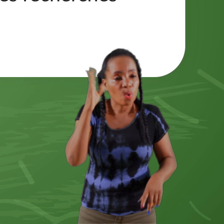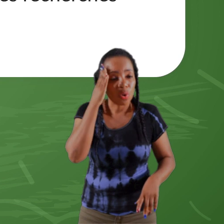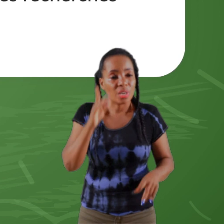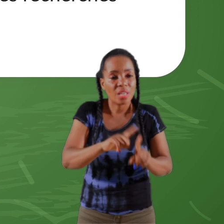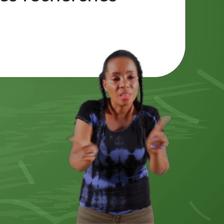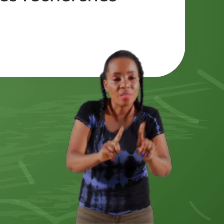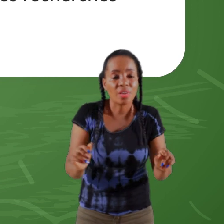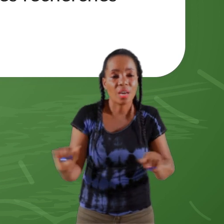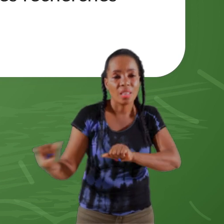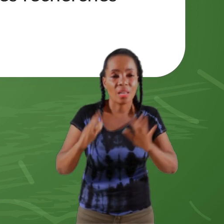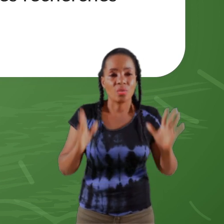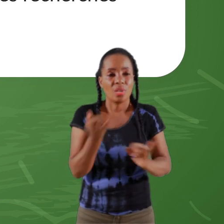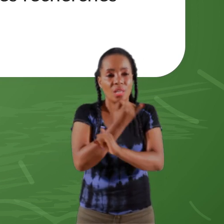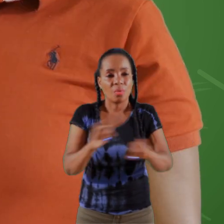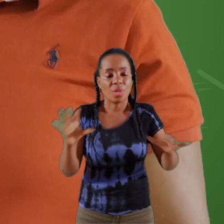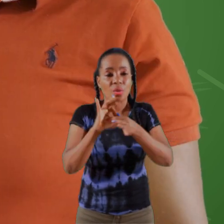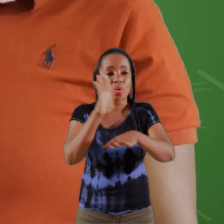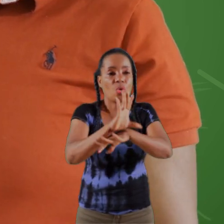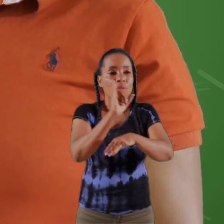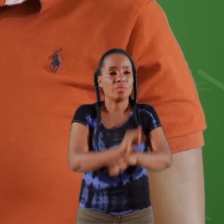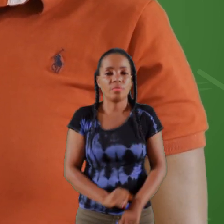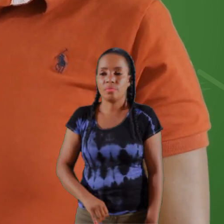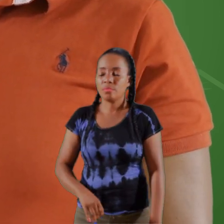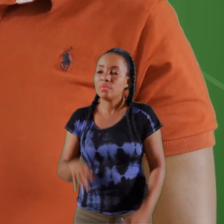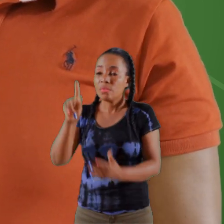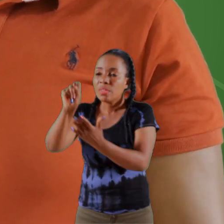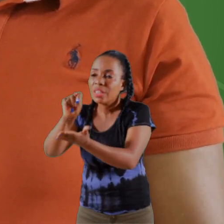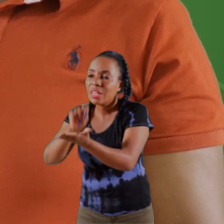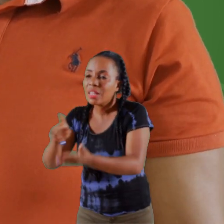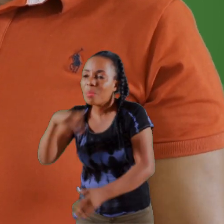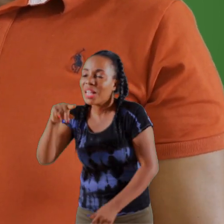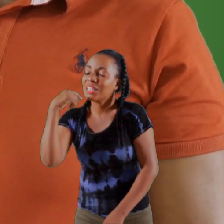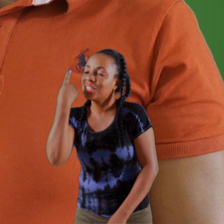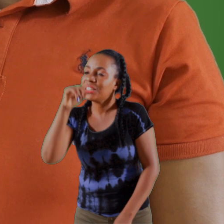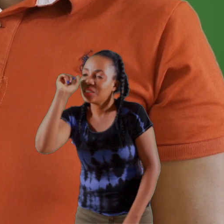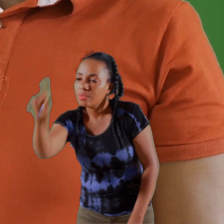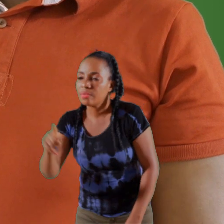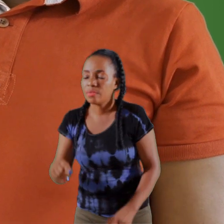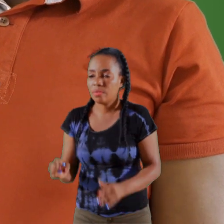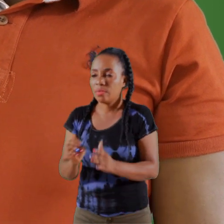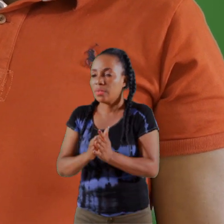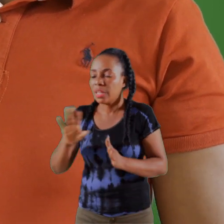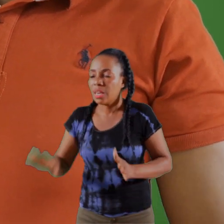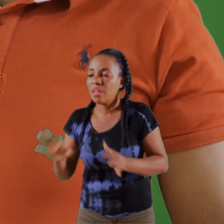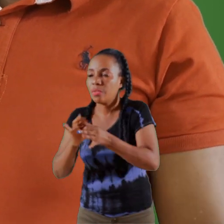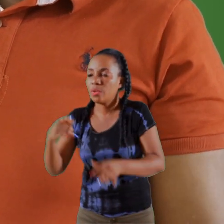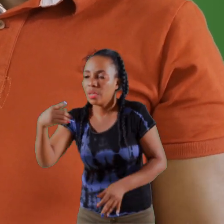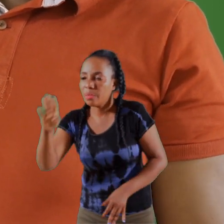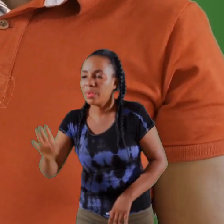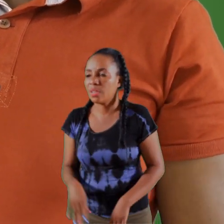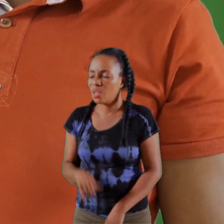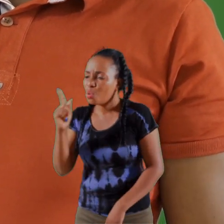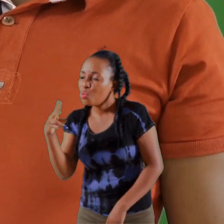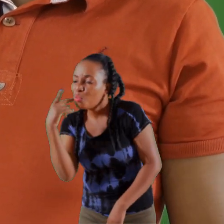acteurs de l'indépendance de la Côte d'Ivoire. De qui parle-t-on? On parle d'un élève de Grand Bassam. Qu'est-ce qu'il a